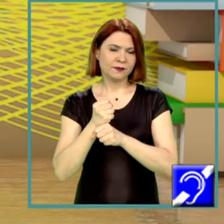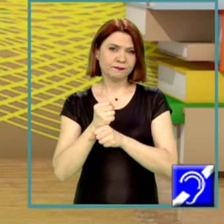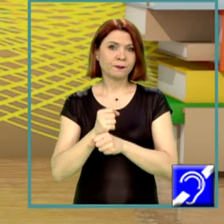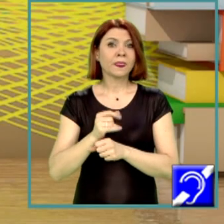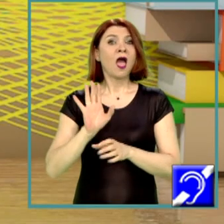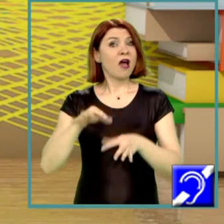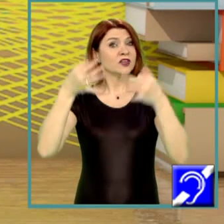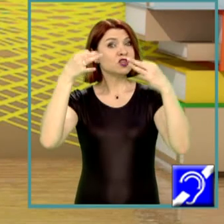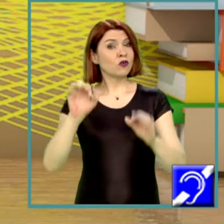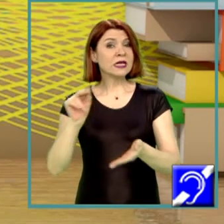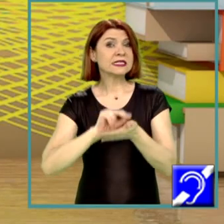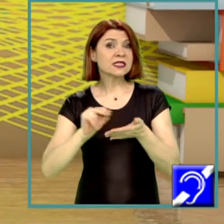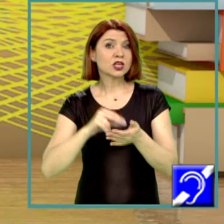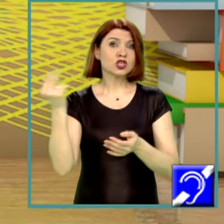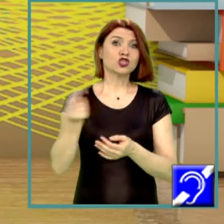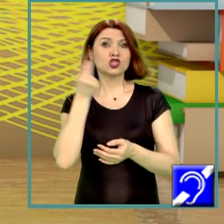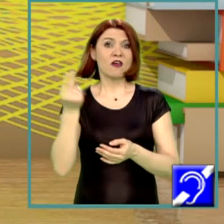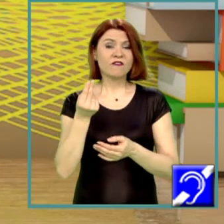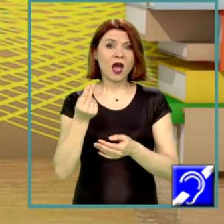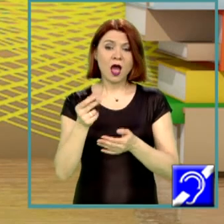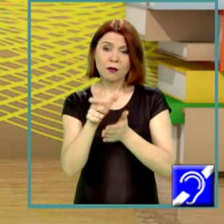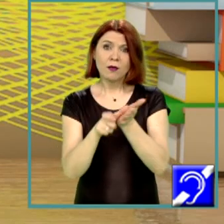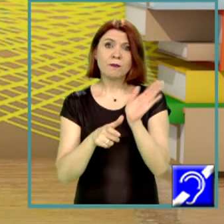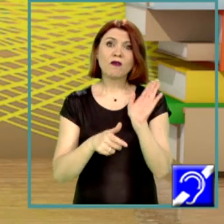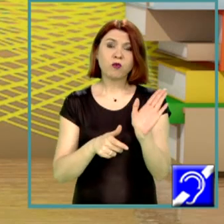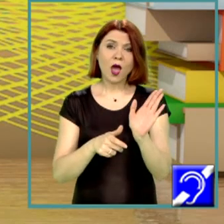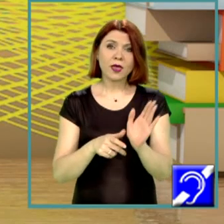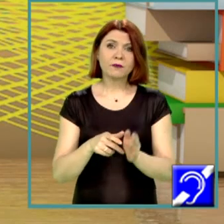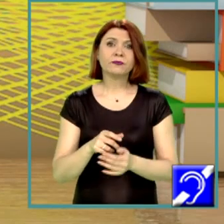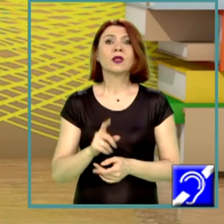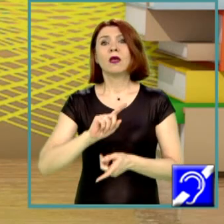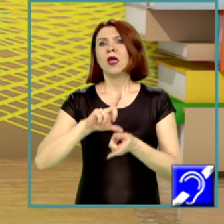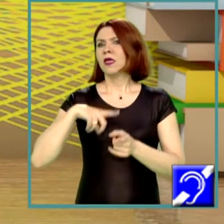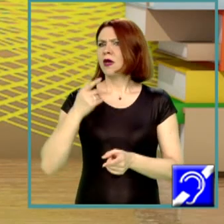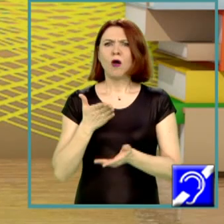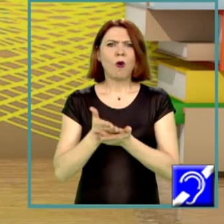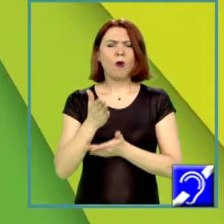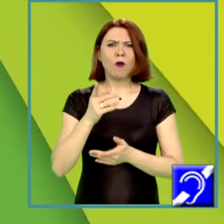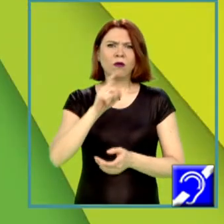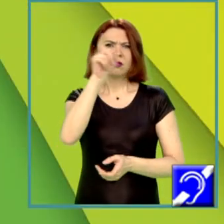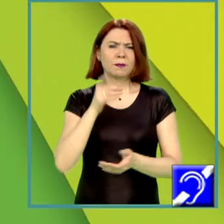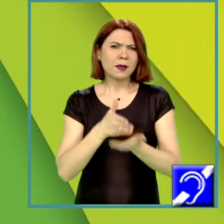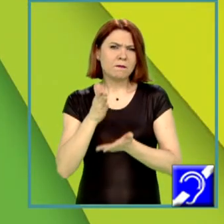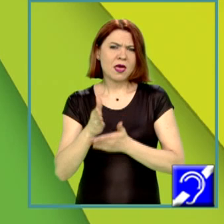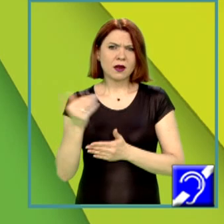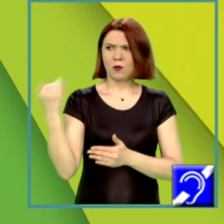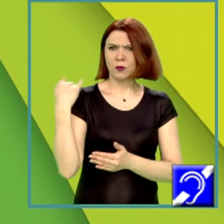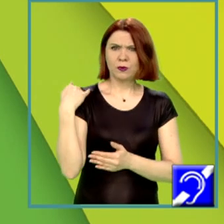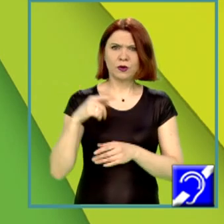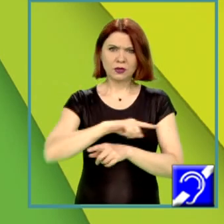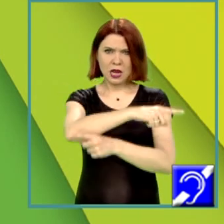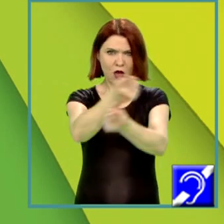aveți o are voie să înotați ceva pe foaia cu subiectele aceasta este iarăși o întrebare frecvent întâlnită din partea